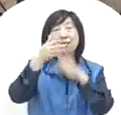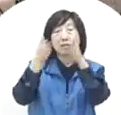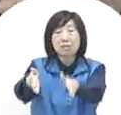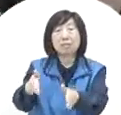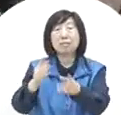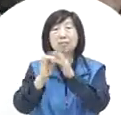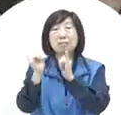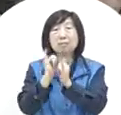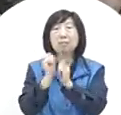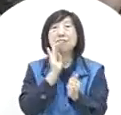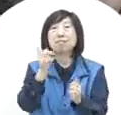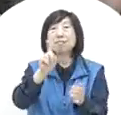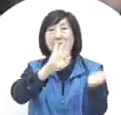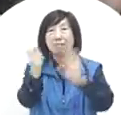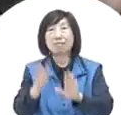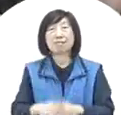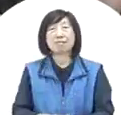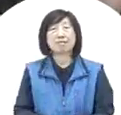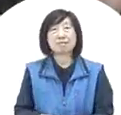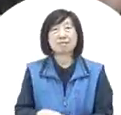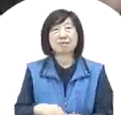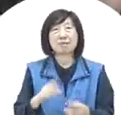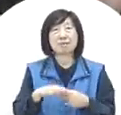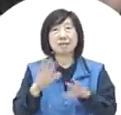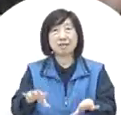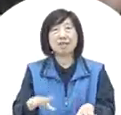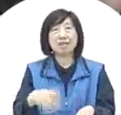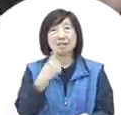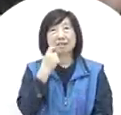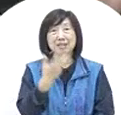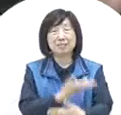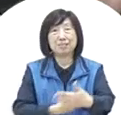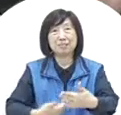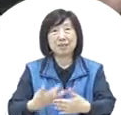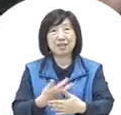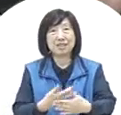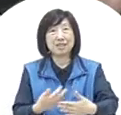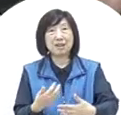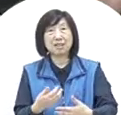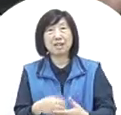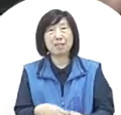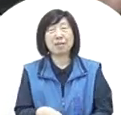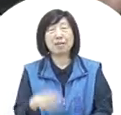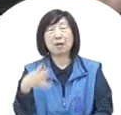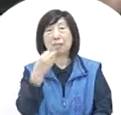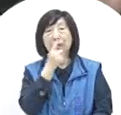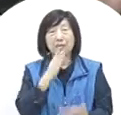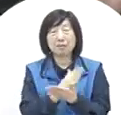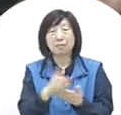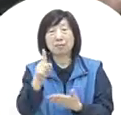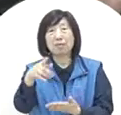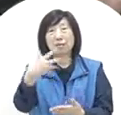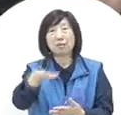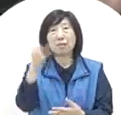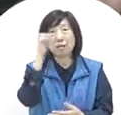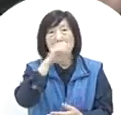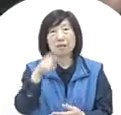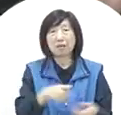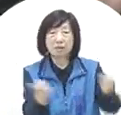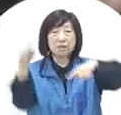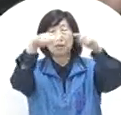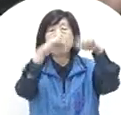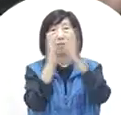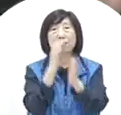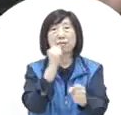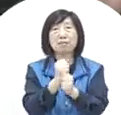哈。市长哈，我要再讲到的就是说我们的碧潭水舞，我没有说碧潭水舞不好，我也没有说碧潭水舞不要办，但是回到